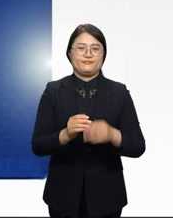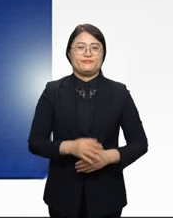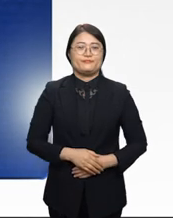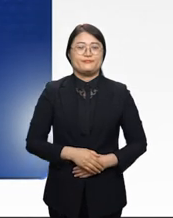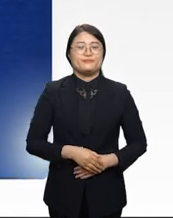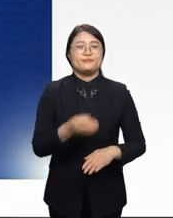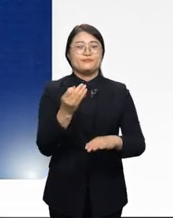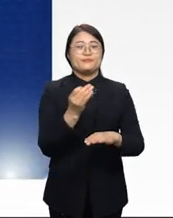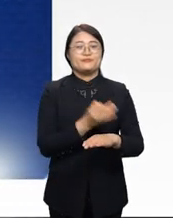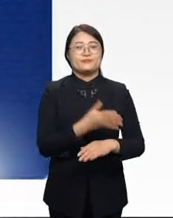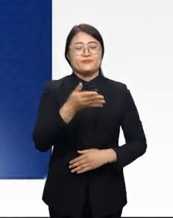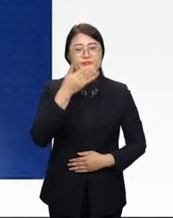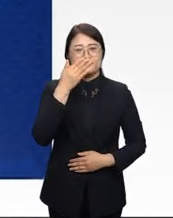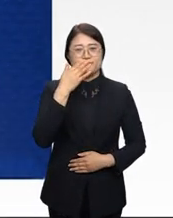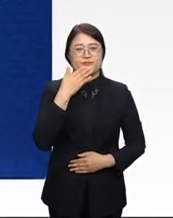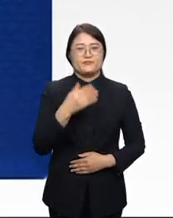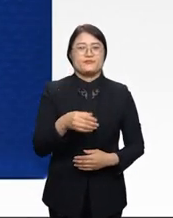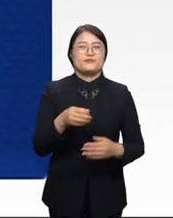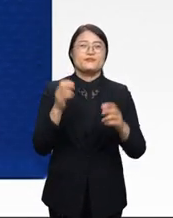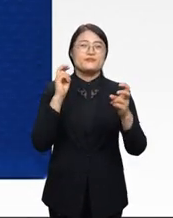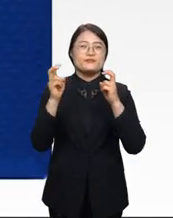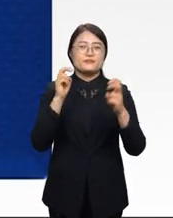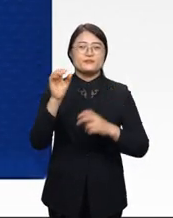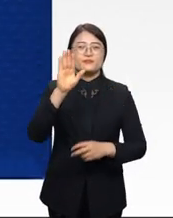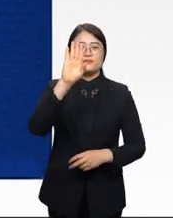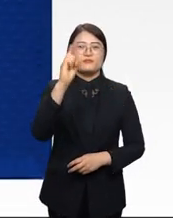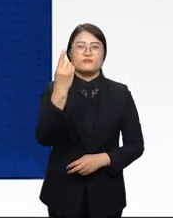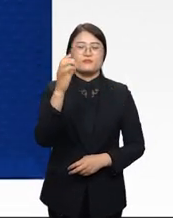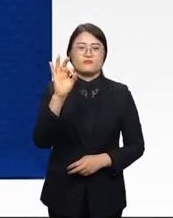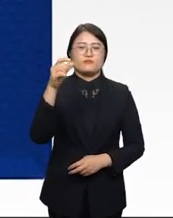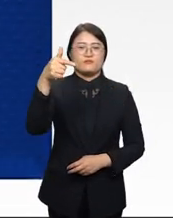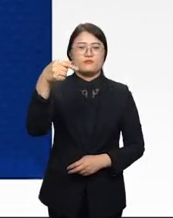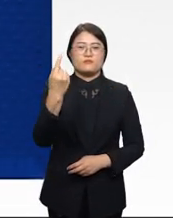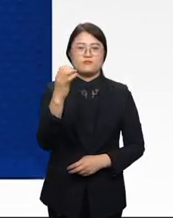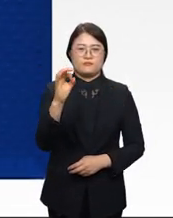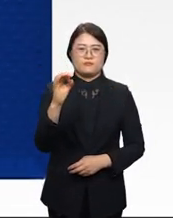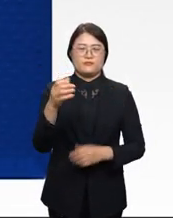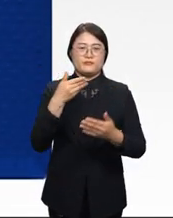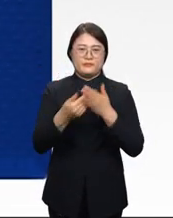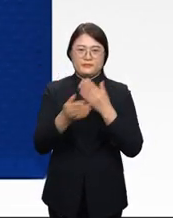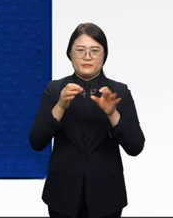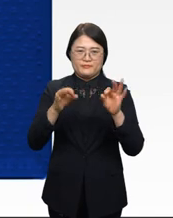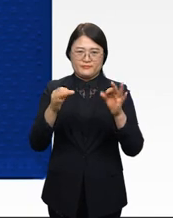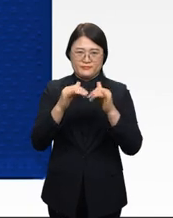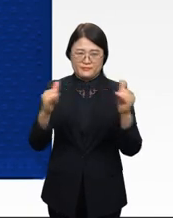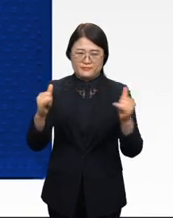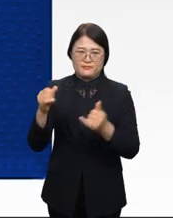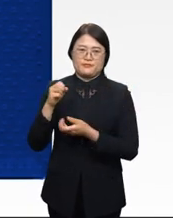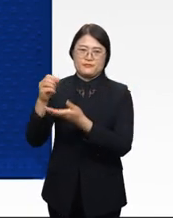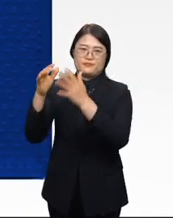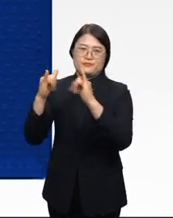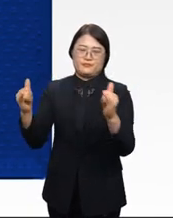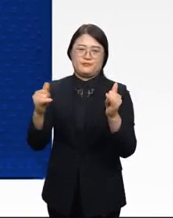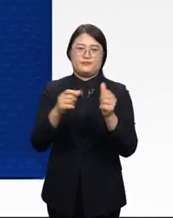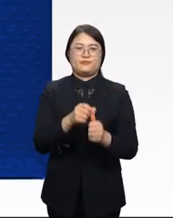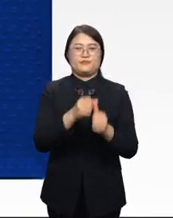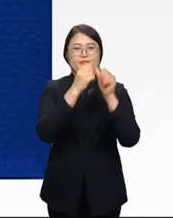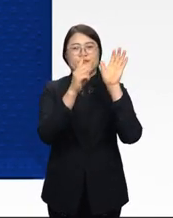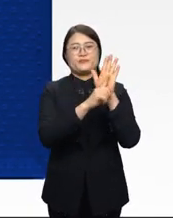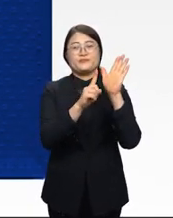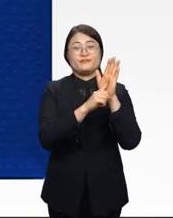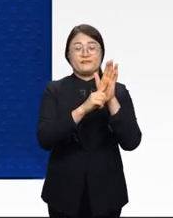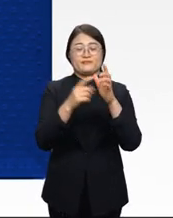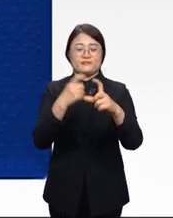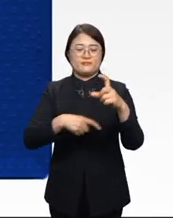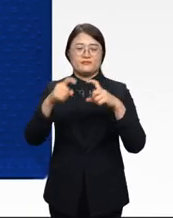가공식품 도매업을 하는 복농 주식회사에서 경력직 영업사원 및 배송직원을 모집합니다. 구인 내용에